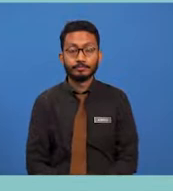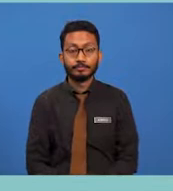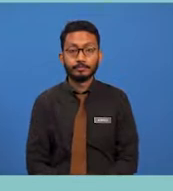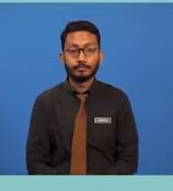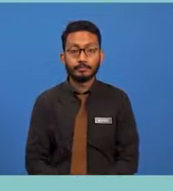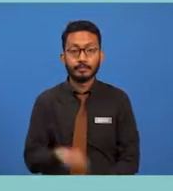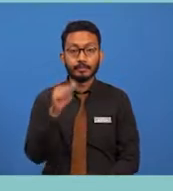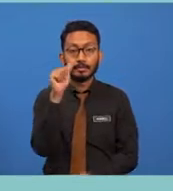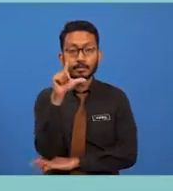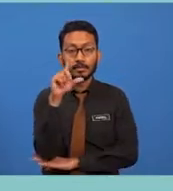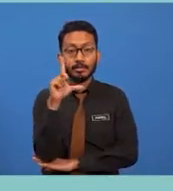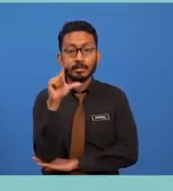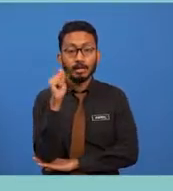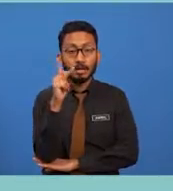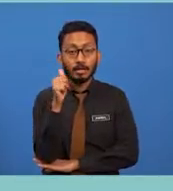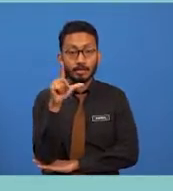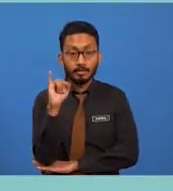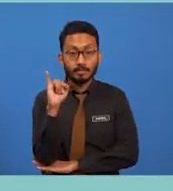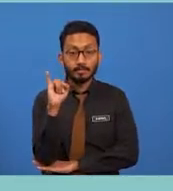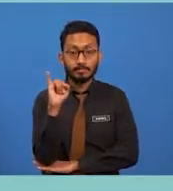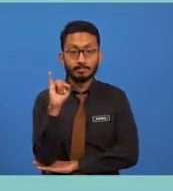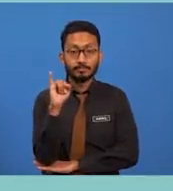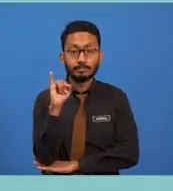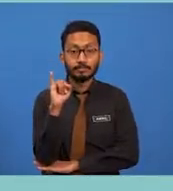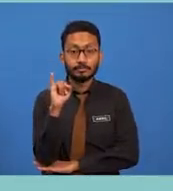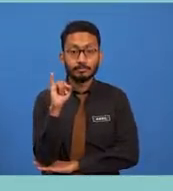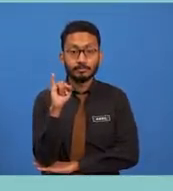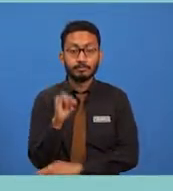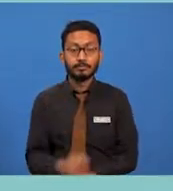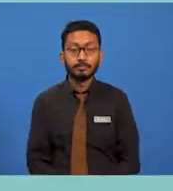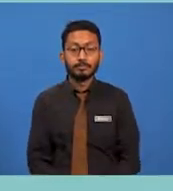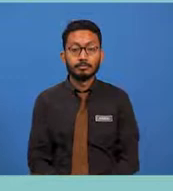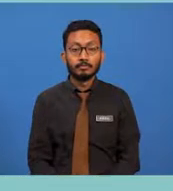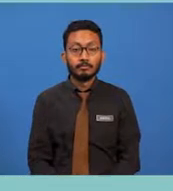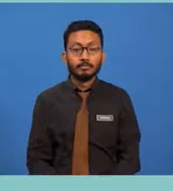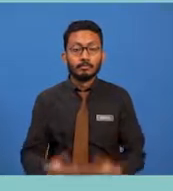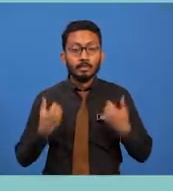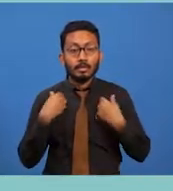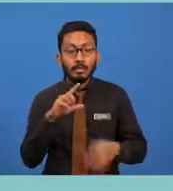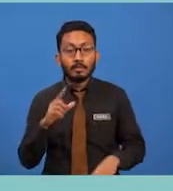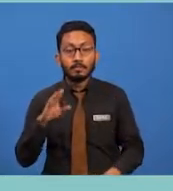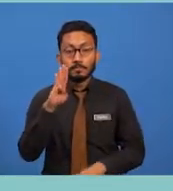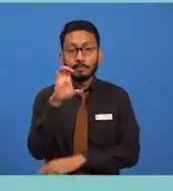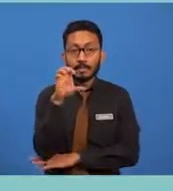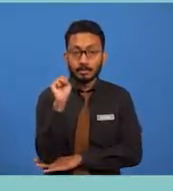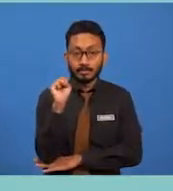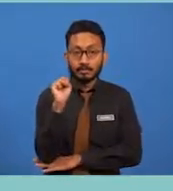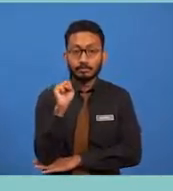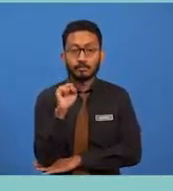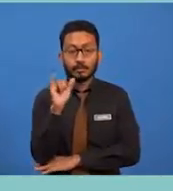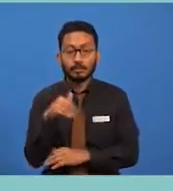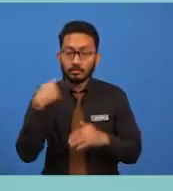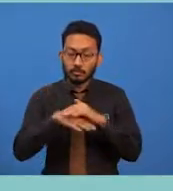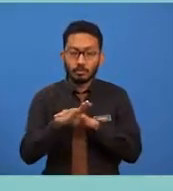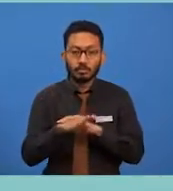Alkali ialah base yang larut dalam air. Sebagai contoh, kalium hidroksida